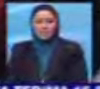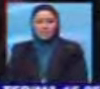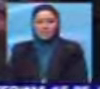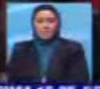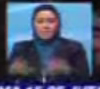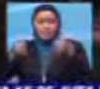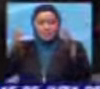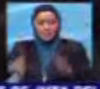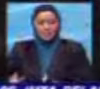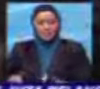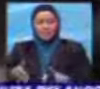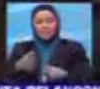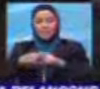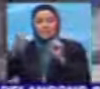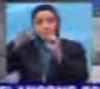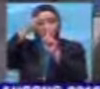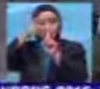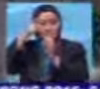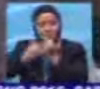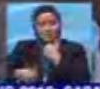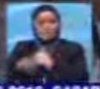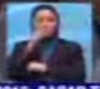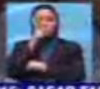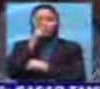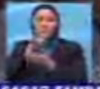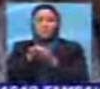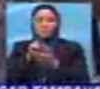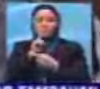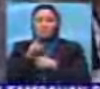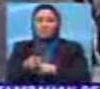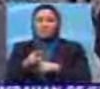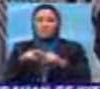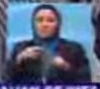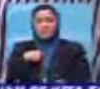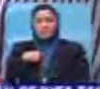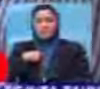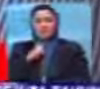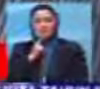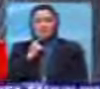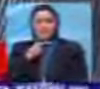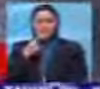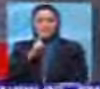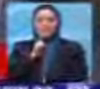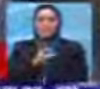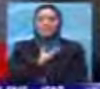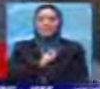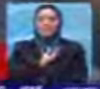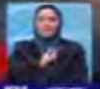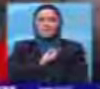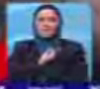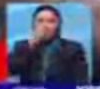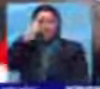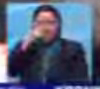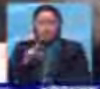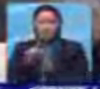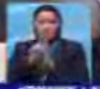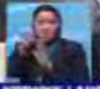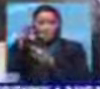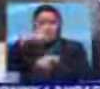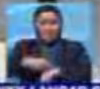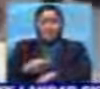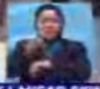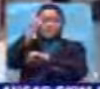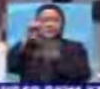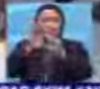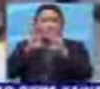Pemain Pulau Pinang kelahiran Kedah itu bagaimanapun mengakui sedikit gemetar untuk tampil kali pertama di pentas antarabangsa yang turut